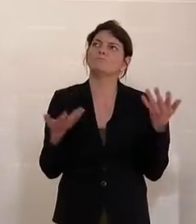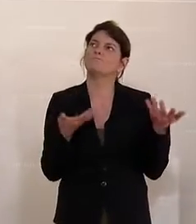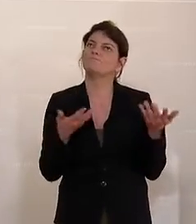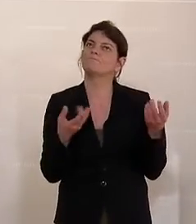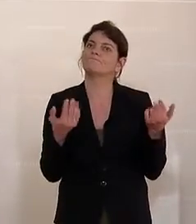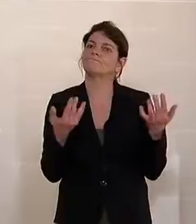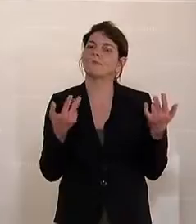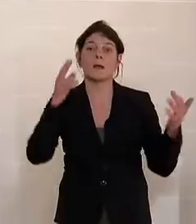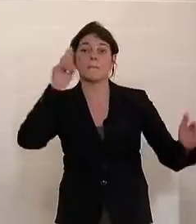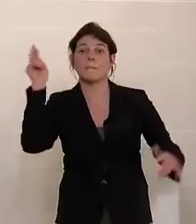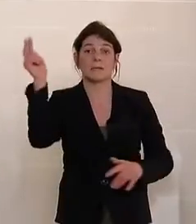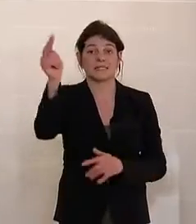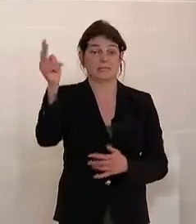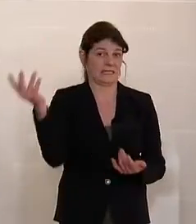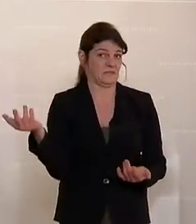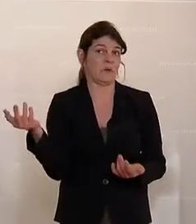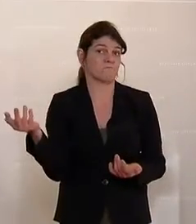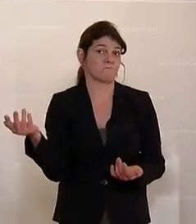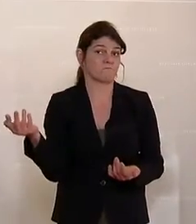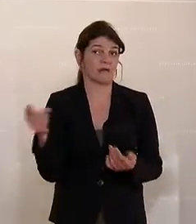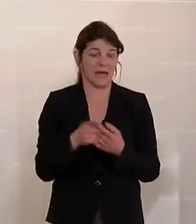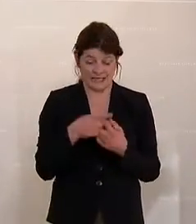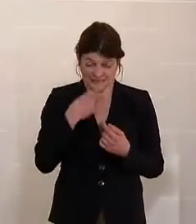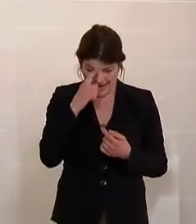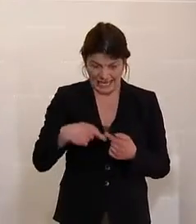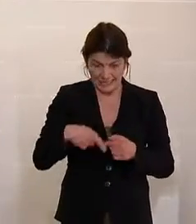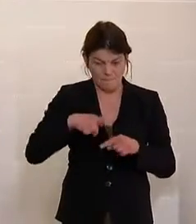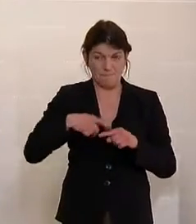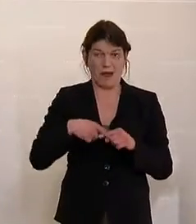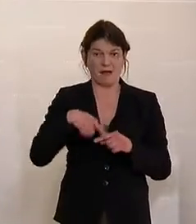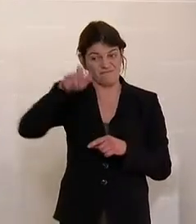eine Perspektive genau mit diesem Wechsel